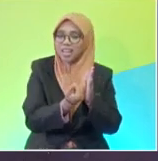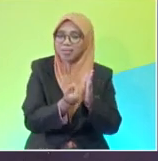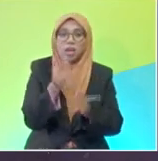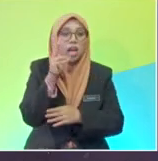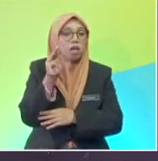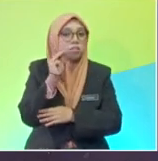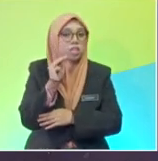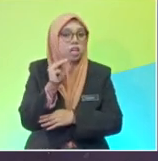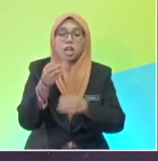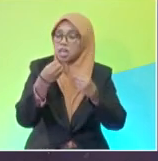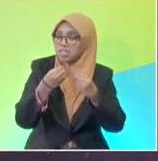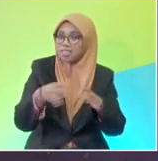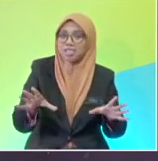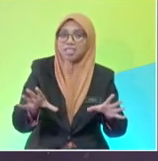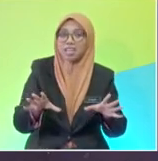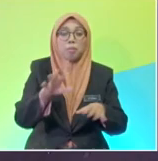kan?